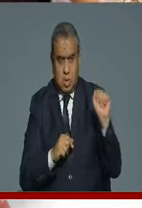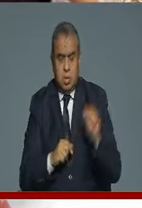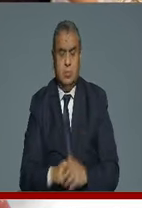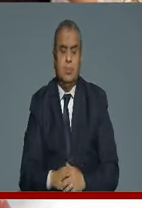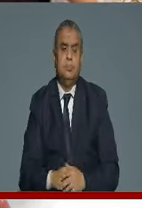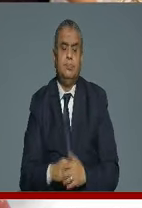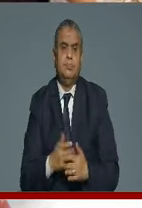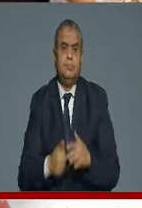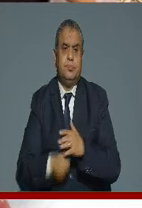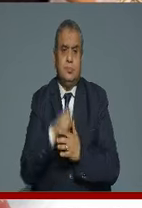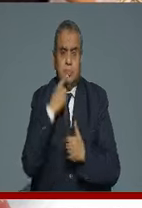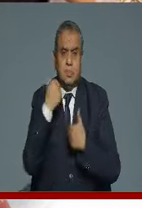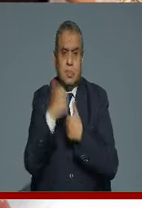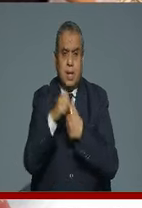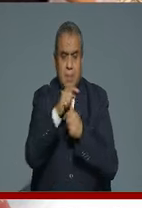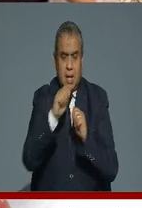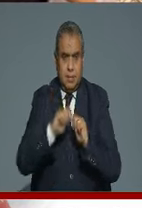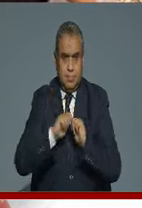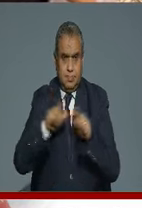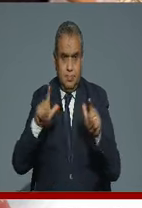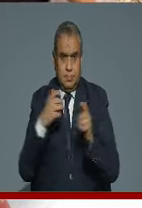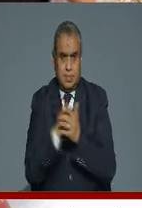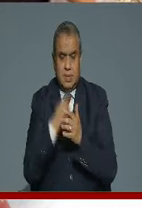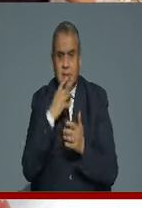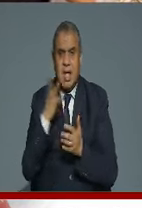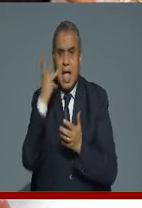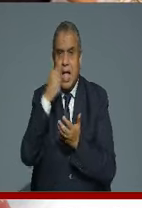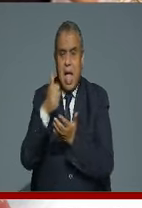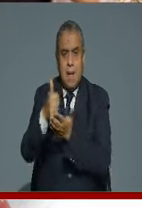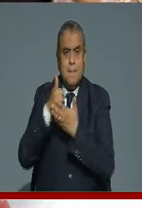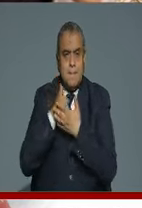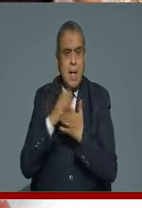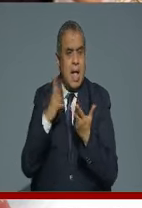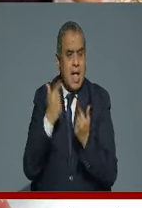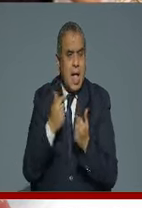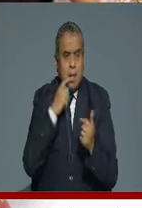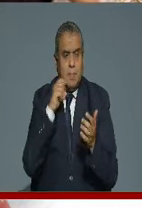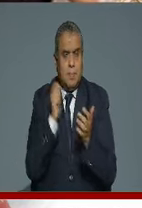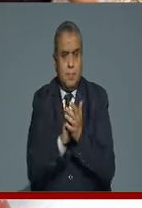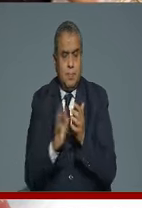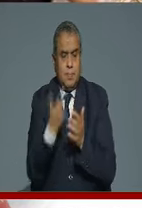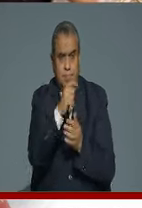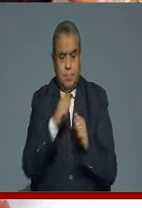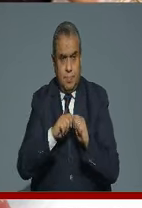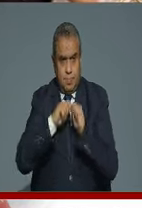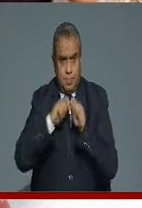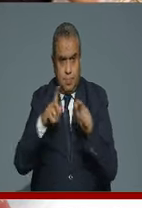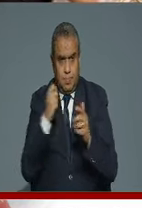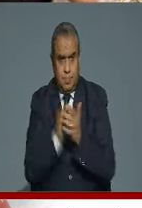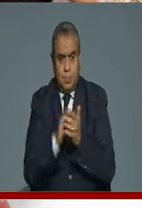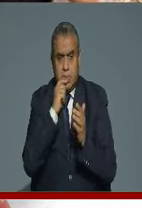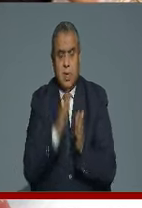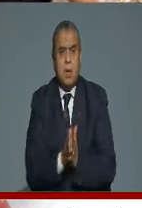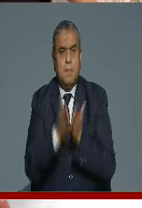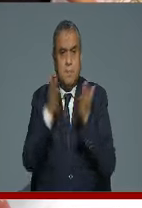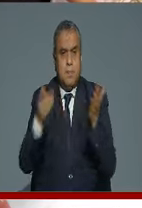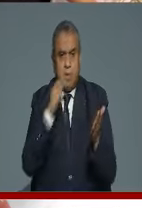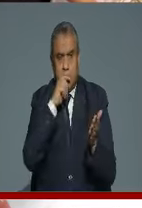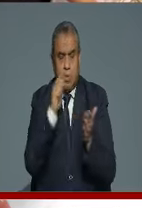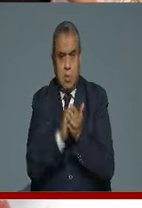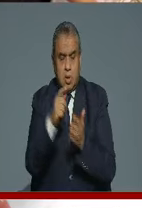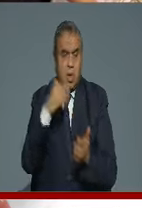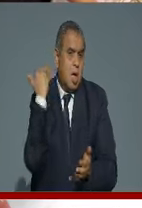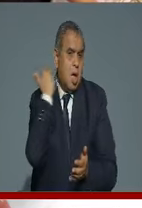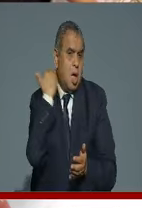يمكن يتبقى بس إن إحنا نقول إيه وصل كذا وصل كذا وصل كذا، وعشان كده أنا بدأت بالكلام عشان تبقى الأمور واضحة. يعني الأرقام اللي